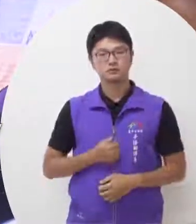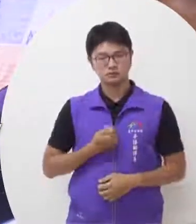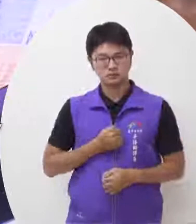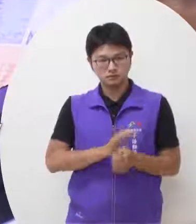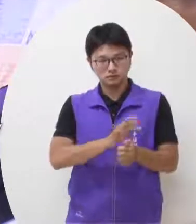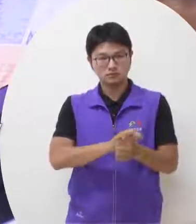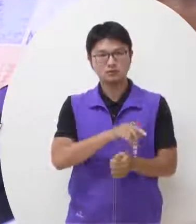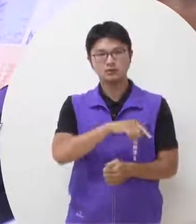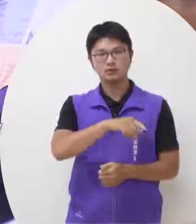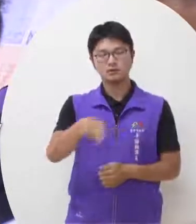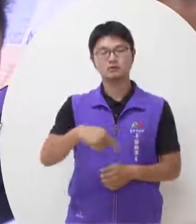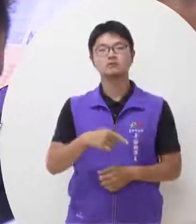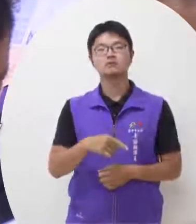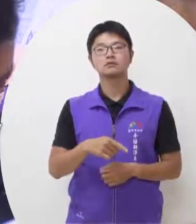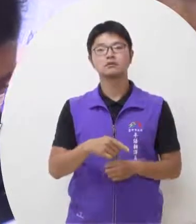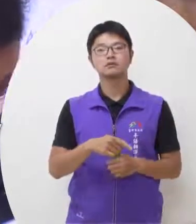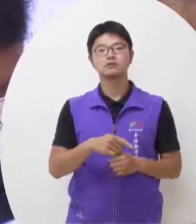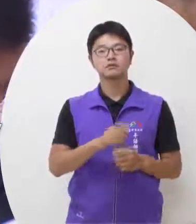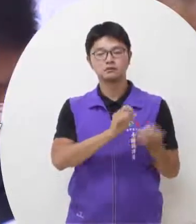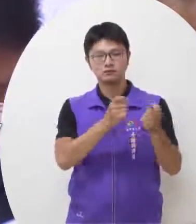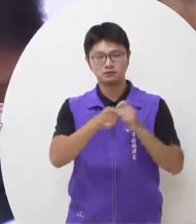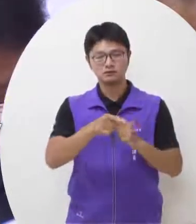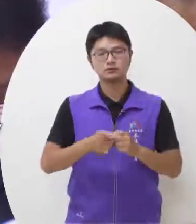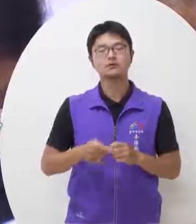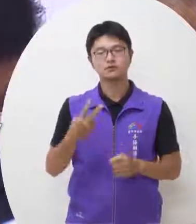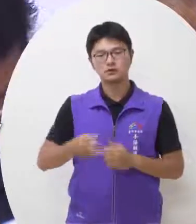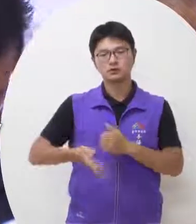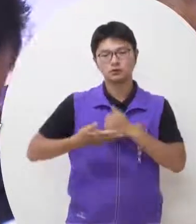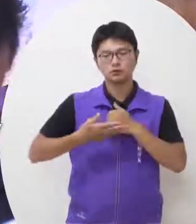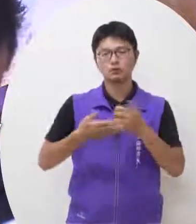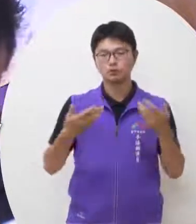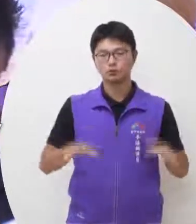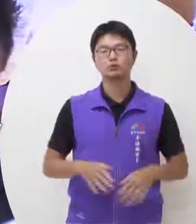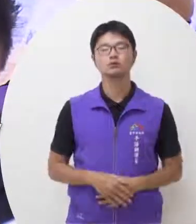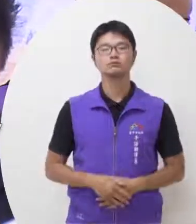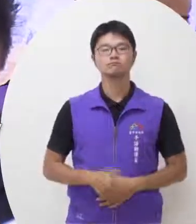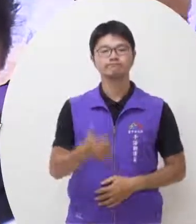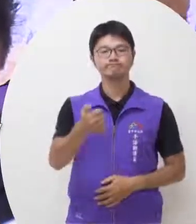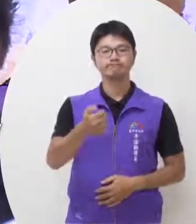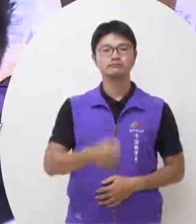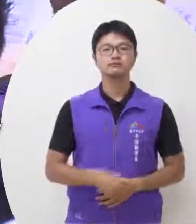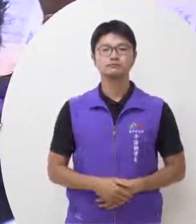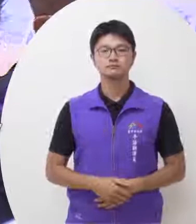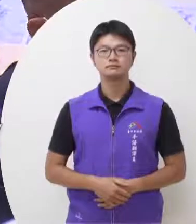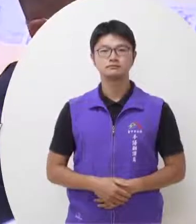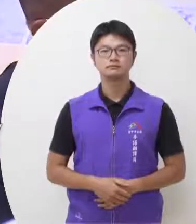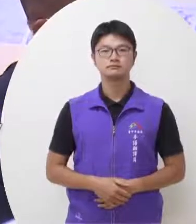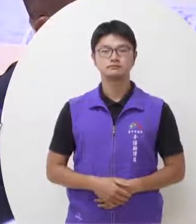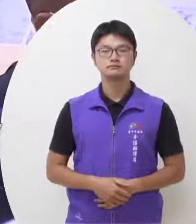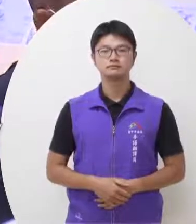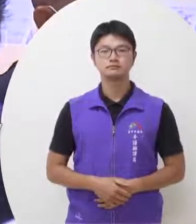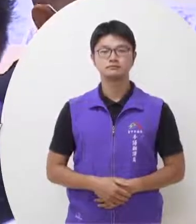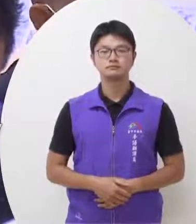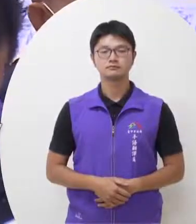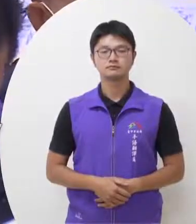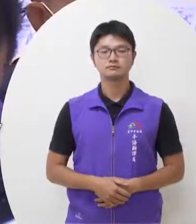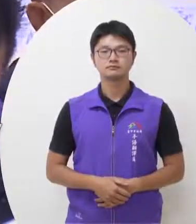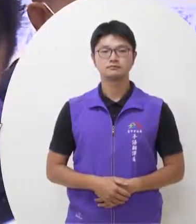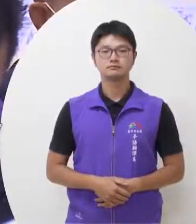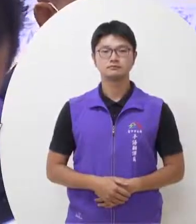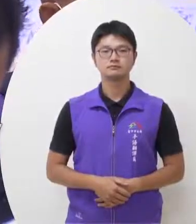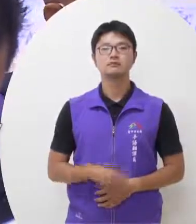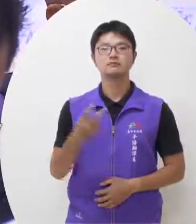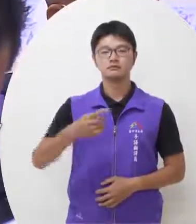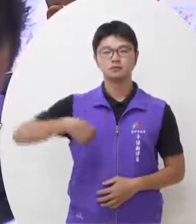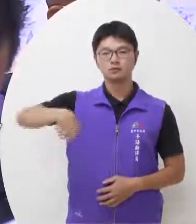争争出为那个很大的福利，这是感谢。还有就是大家说我们，你们有觉得我们里长讲